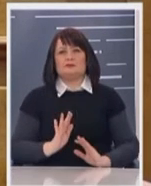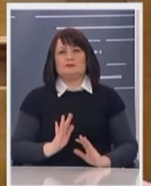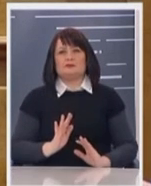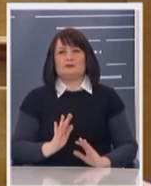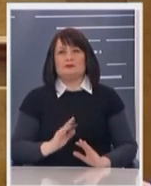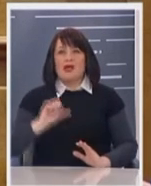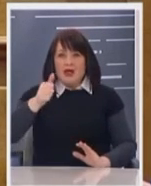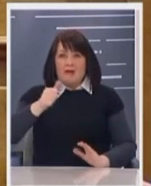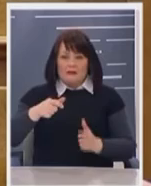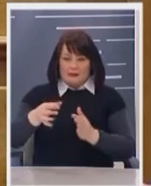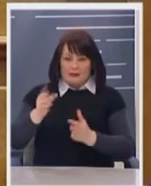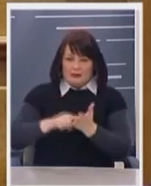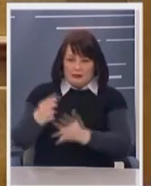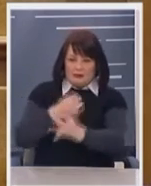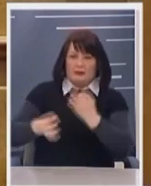που θα έπρεπε να πούν.